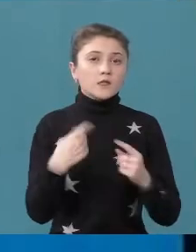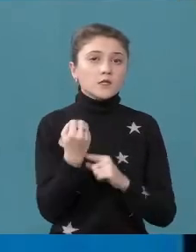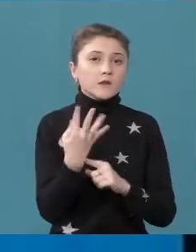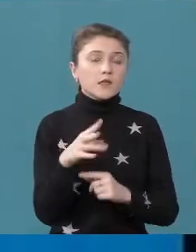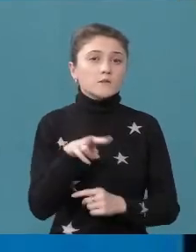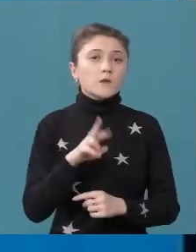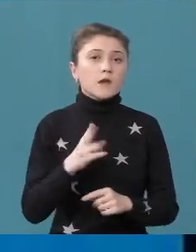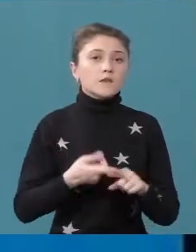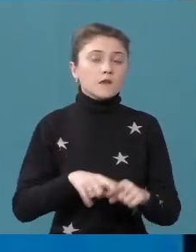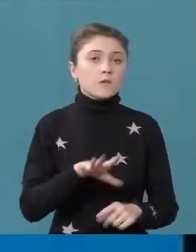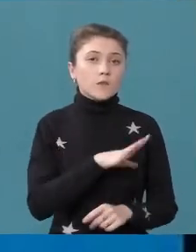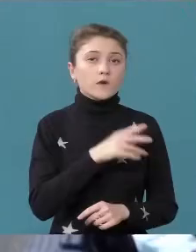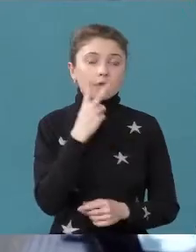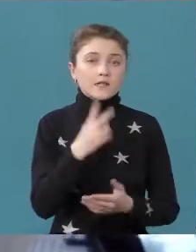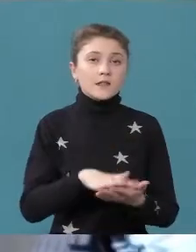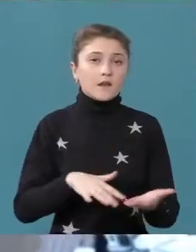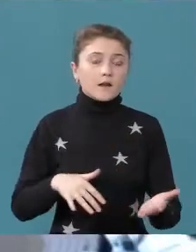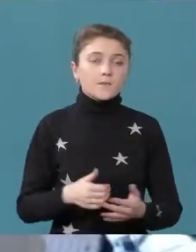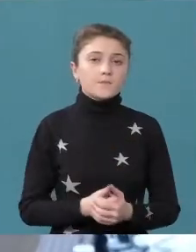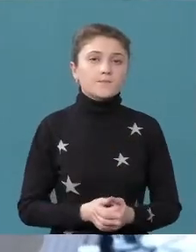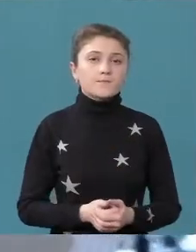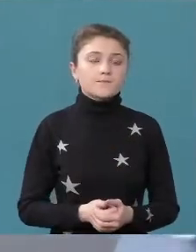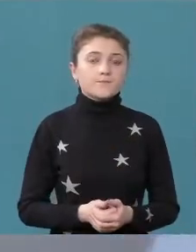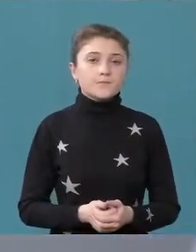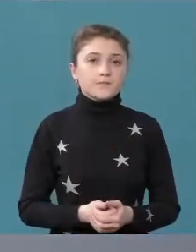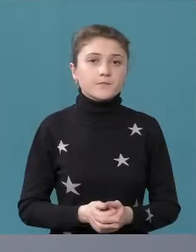відбувалося сьогодні, дивіться далі. Зараз попробуємо.